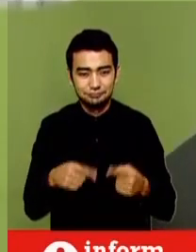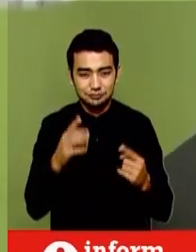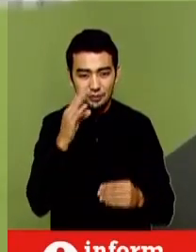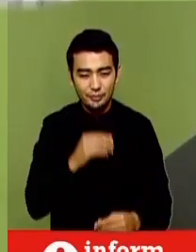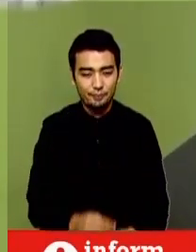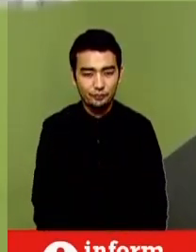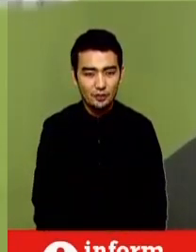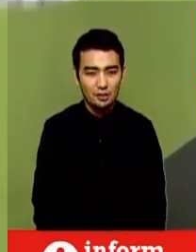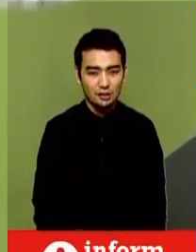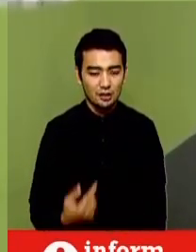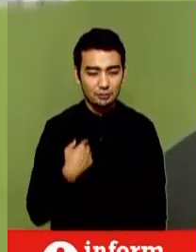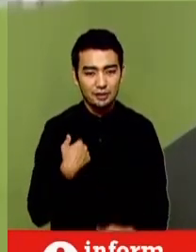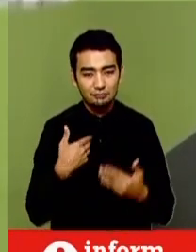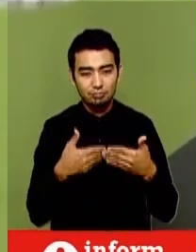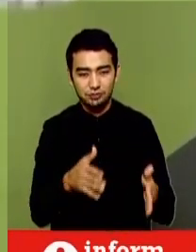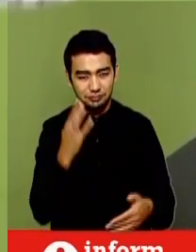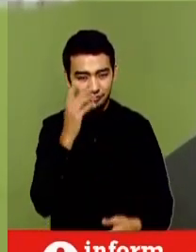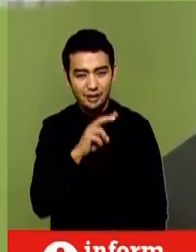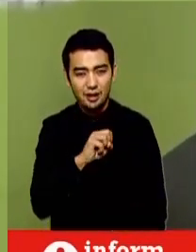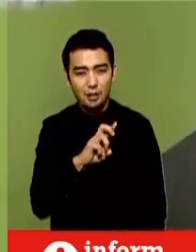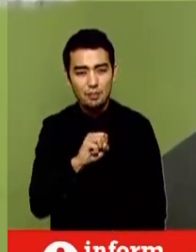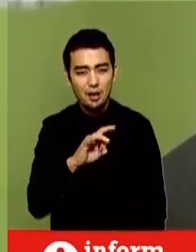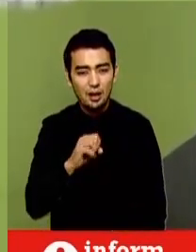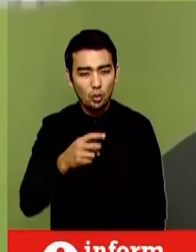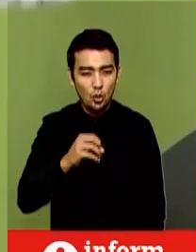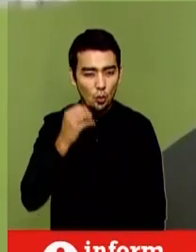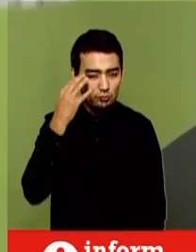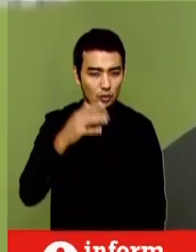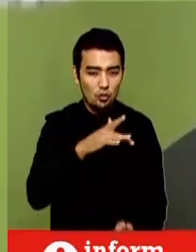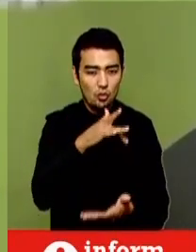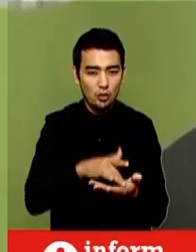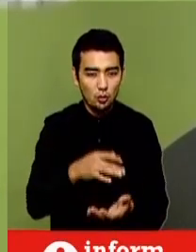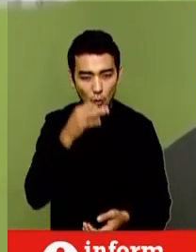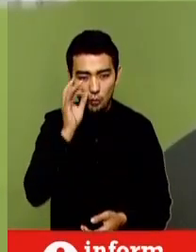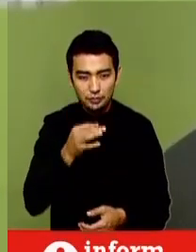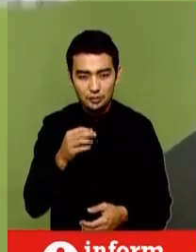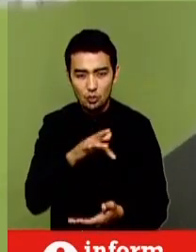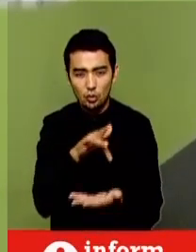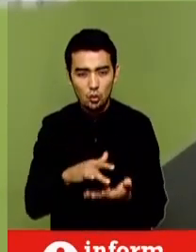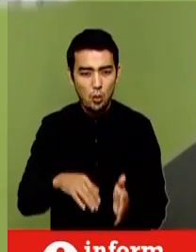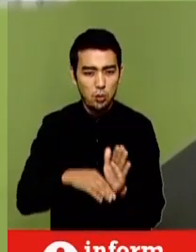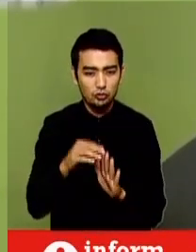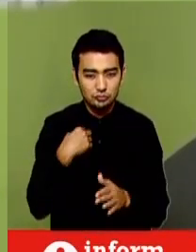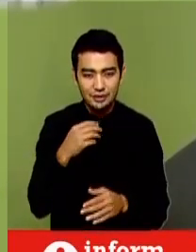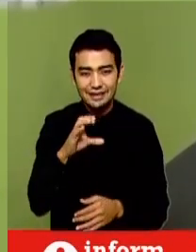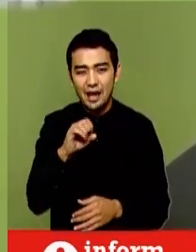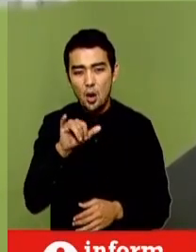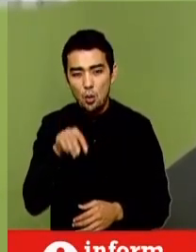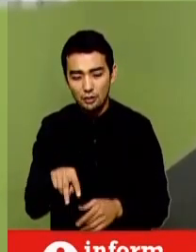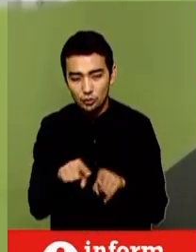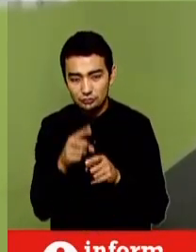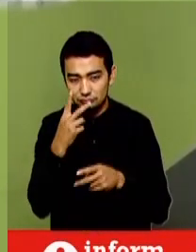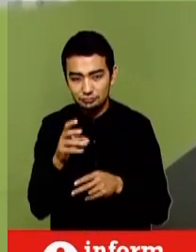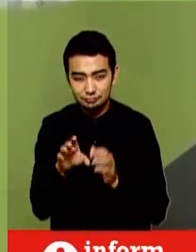Мы собираемся открыть лабораторию умный город сейчас изучаем опыт лучших городов мира в том числе и Сеул чтобы